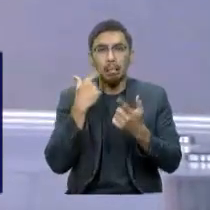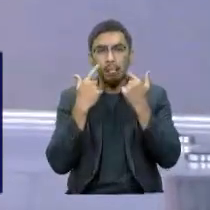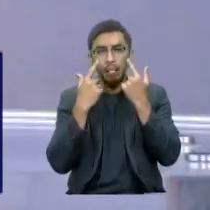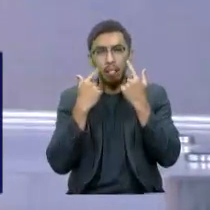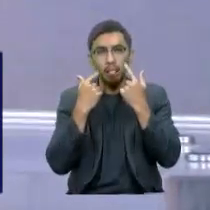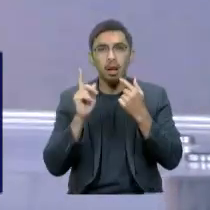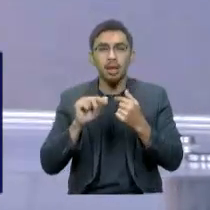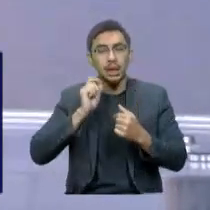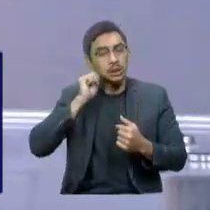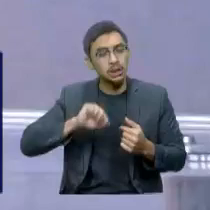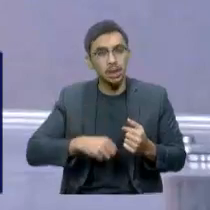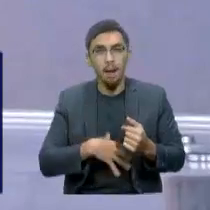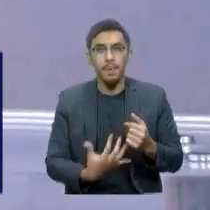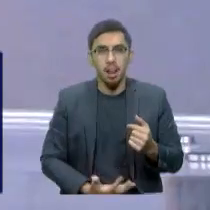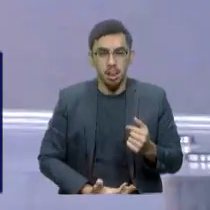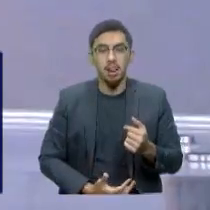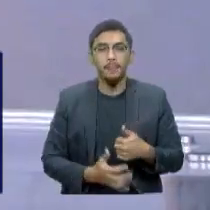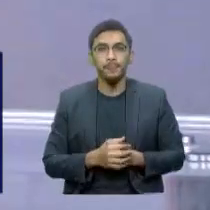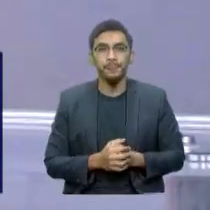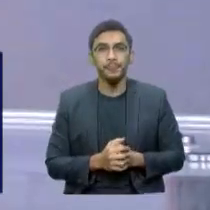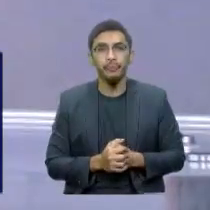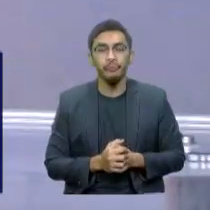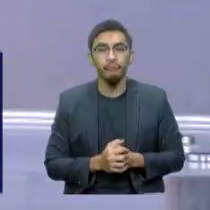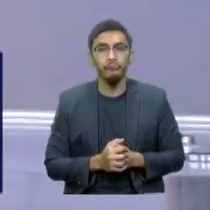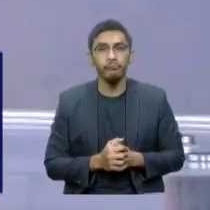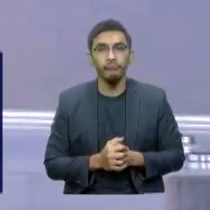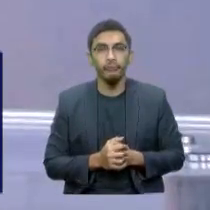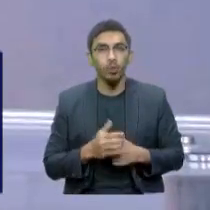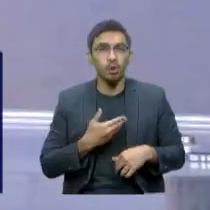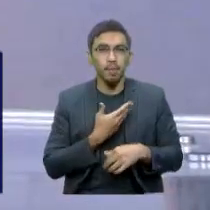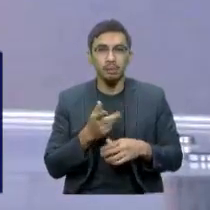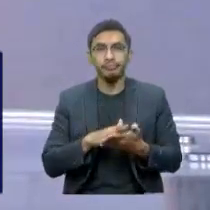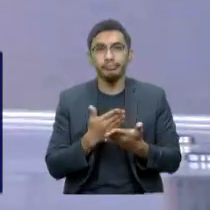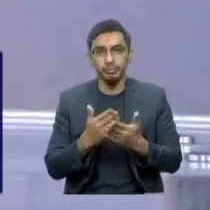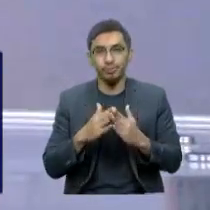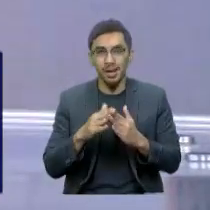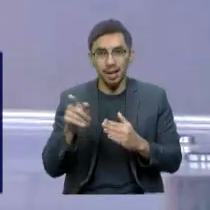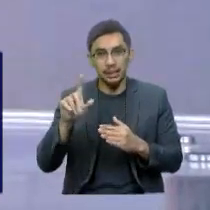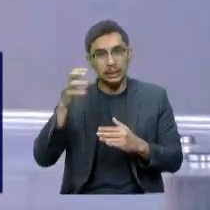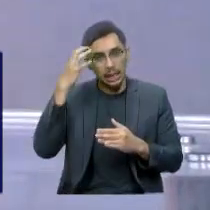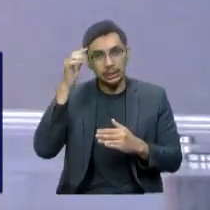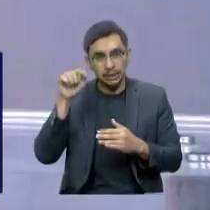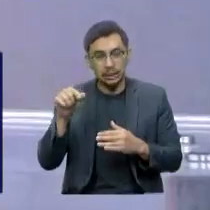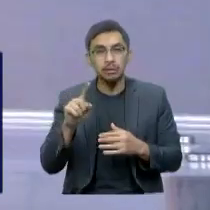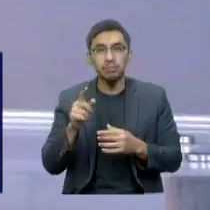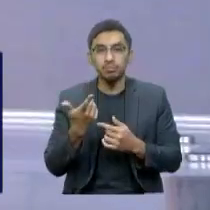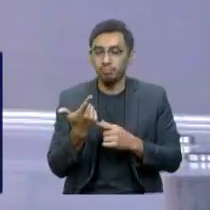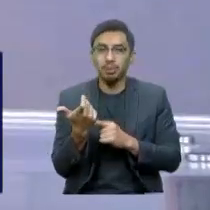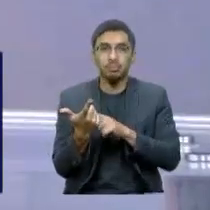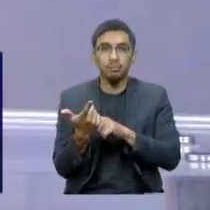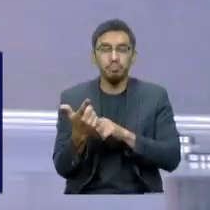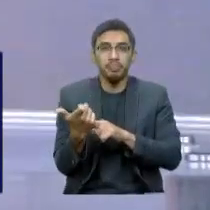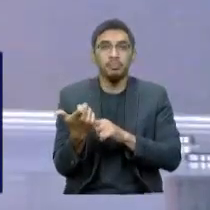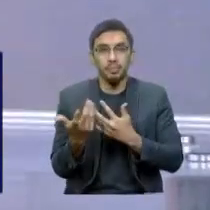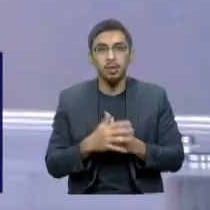sedang hamil tua. Korban ditemukan tewas di rumah dinas Kapolda, diduga tertembak saat membersihkan senjata api.